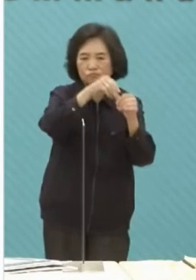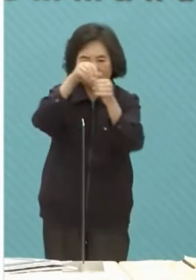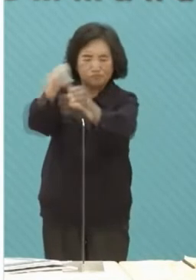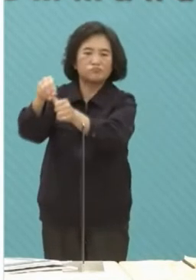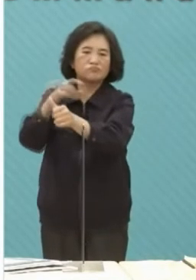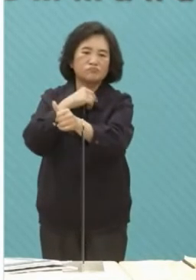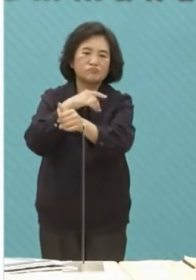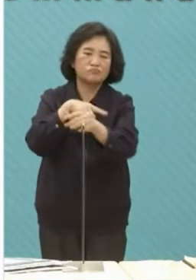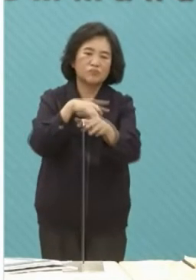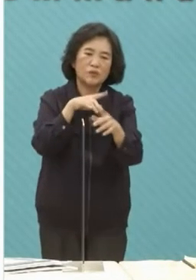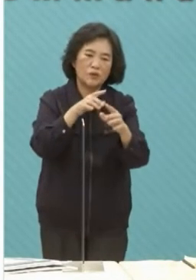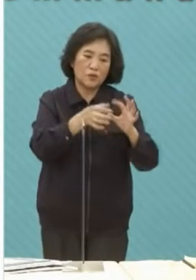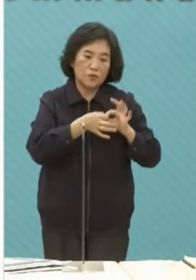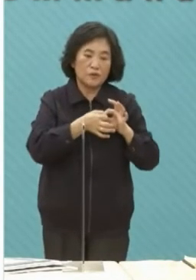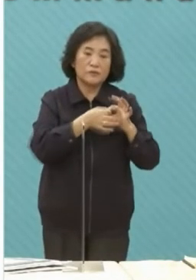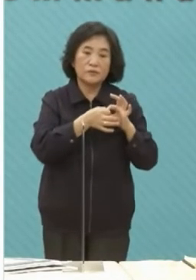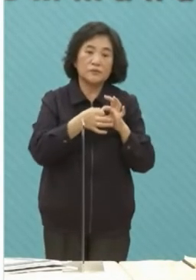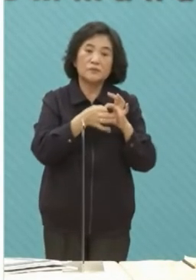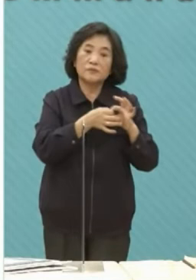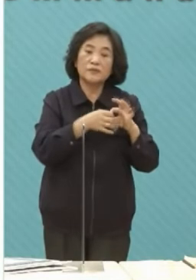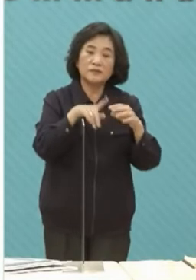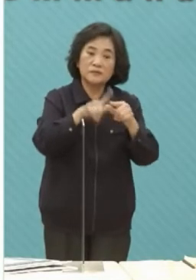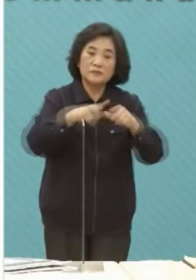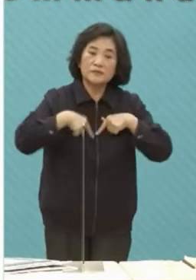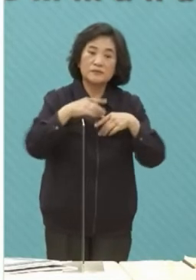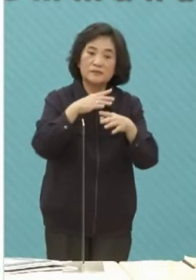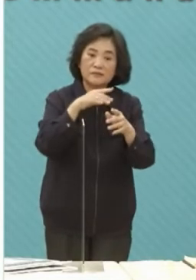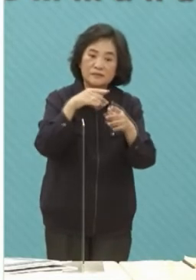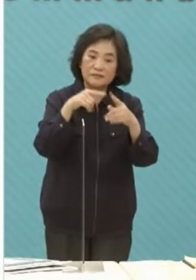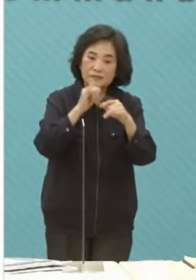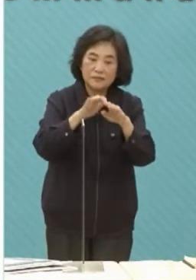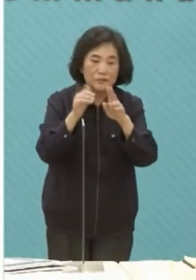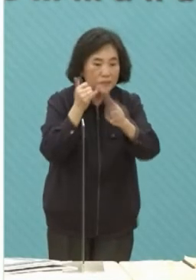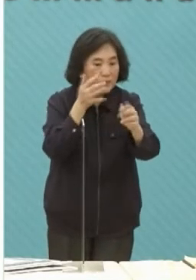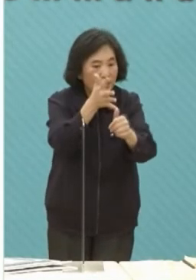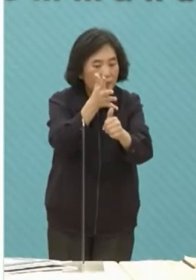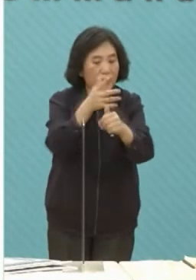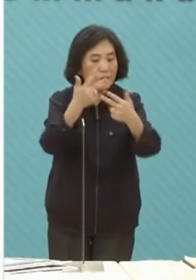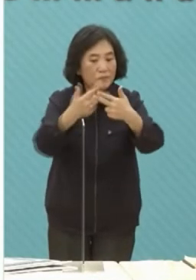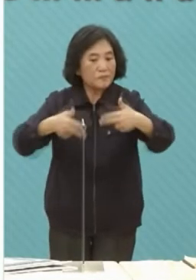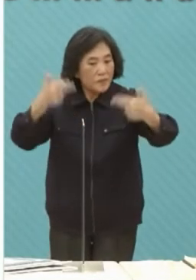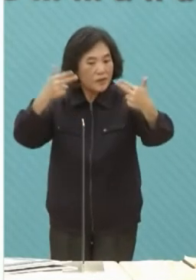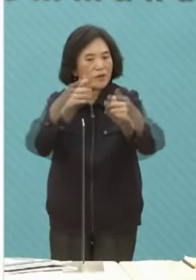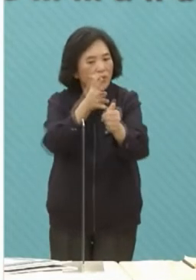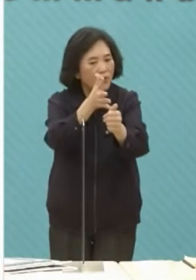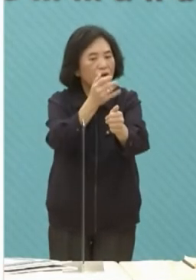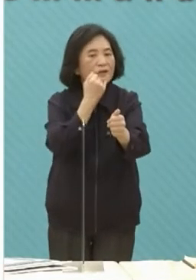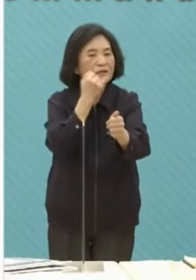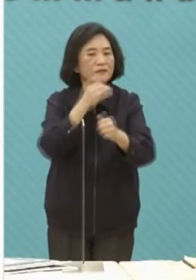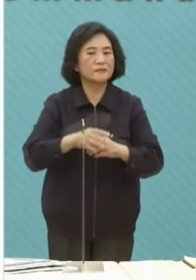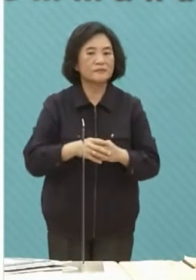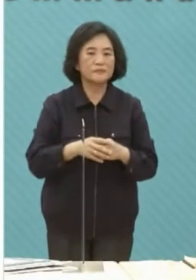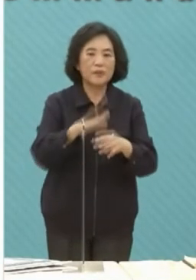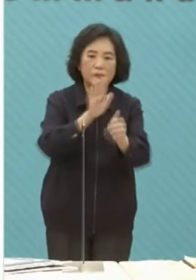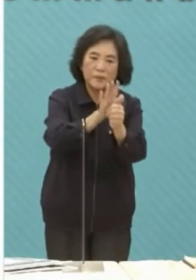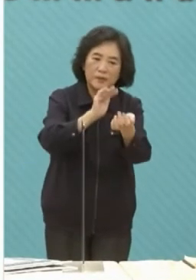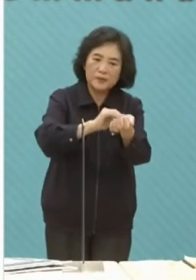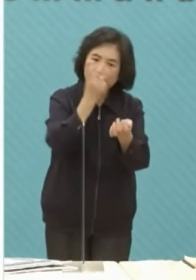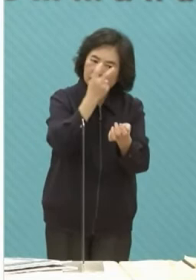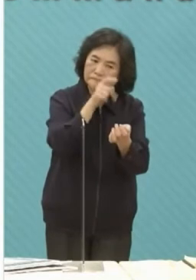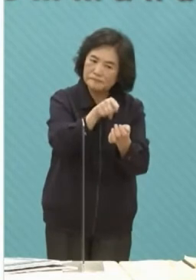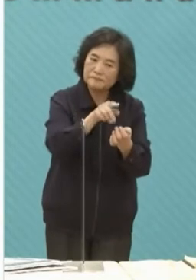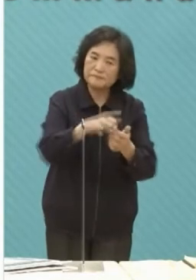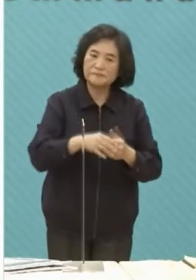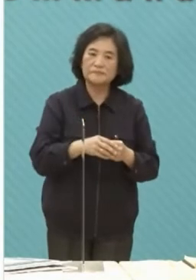没有，你可能没有症状也没有什么问题的，可以希望在居家医疗的话，居家照护的话，我们会安排视讯医疗，完成确认